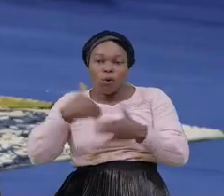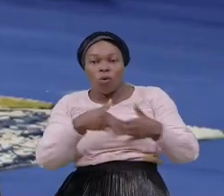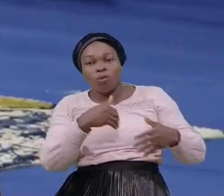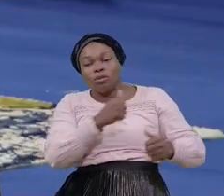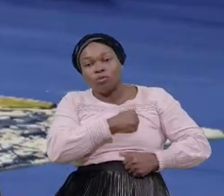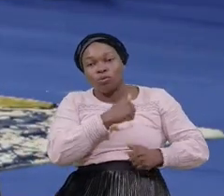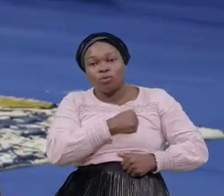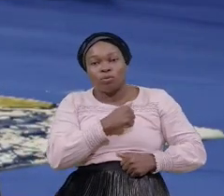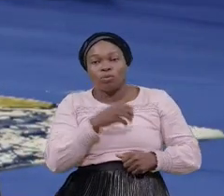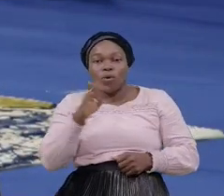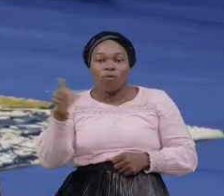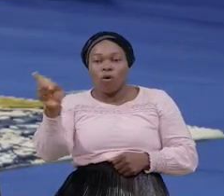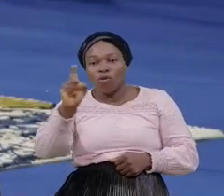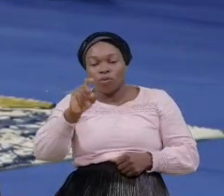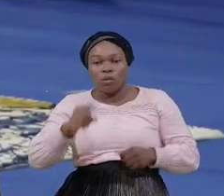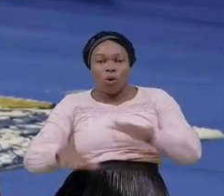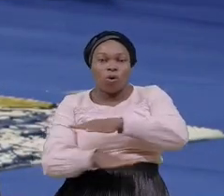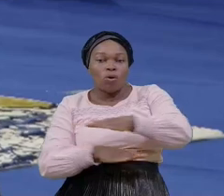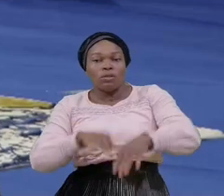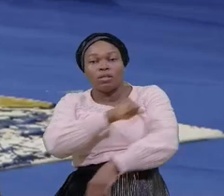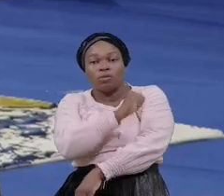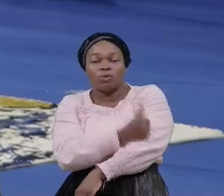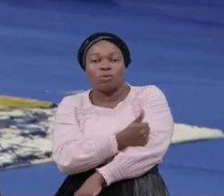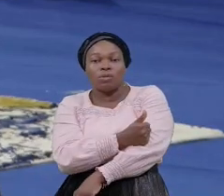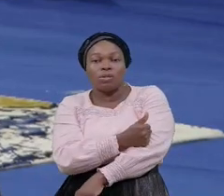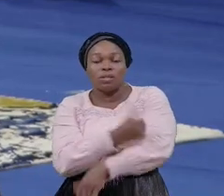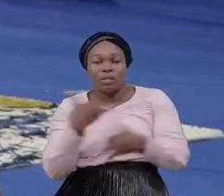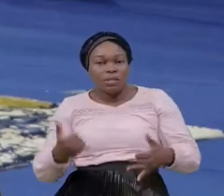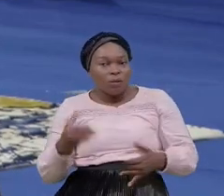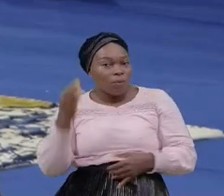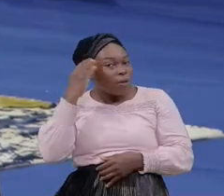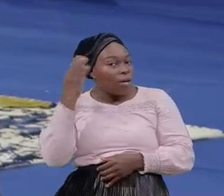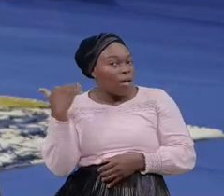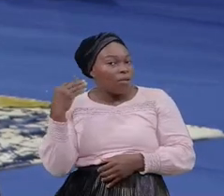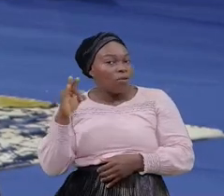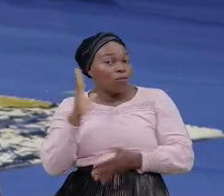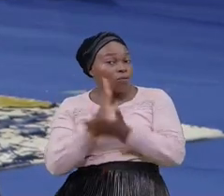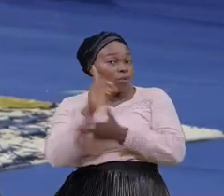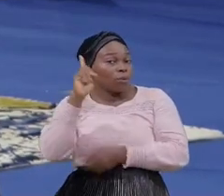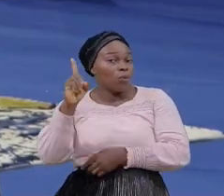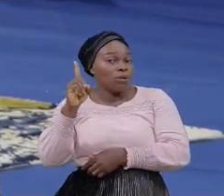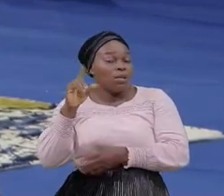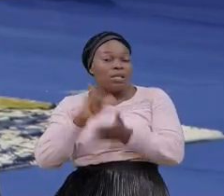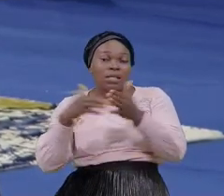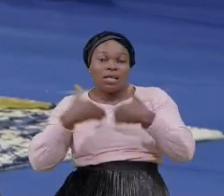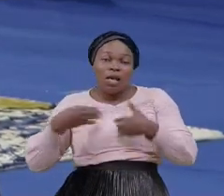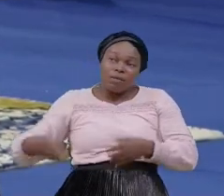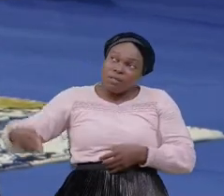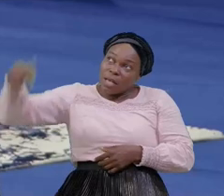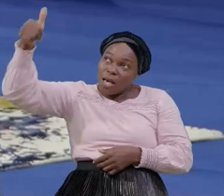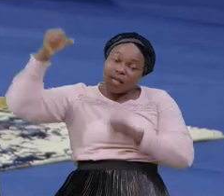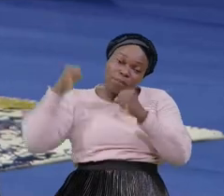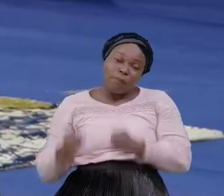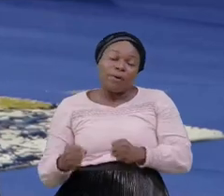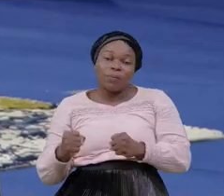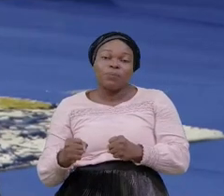les soldats sous son ordre. Maintenant, il a appris de quelqu'un qui a la